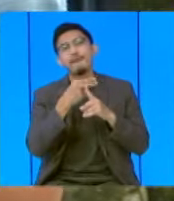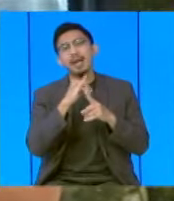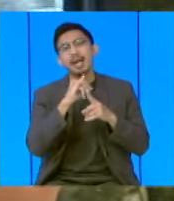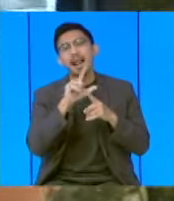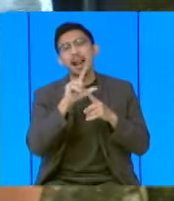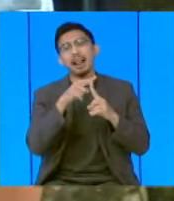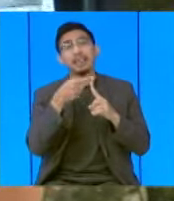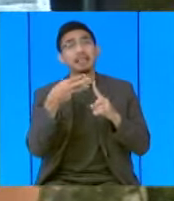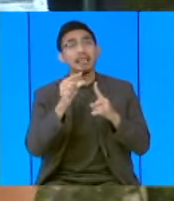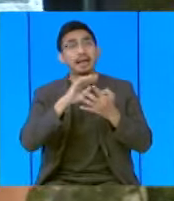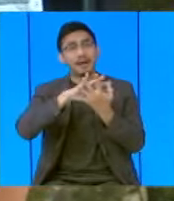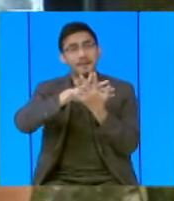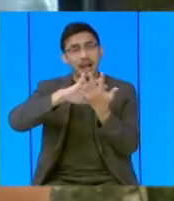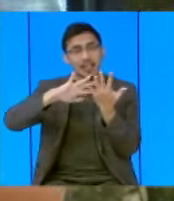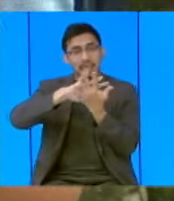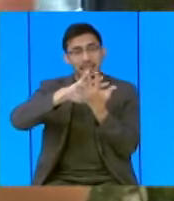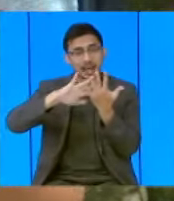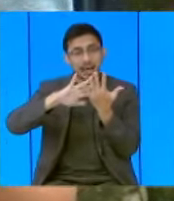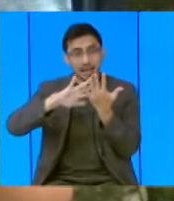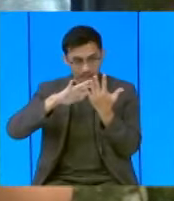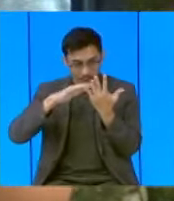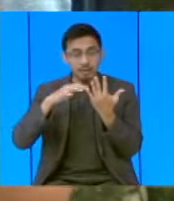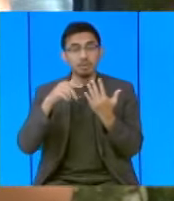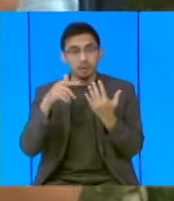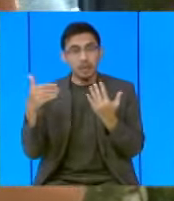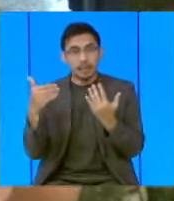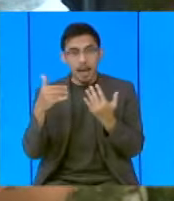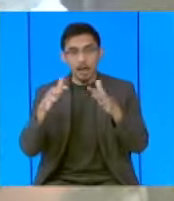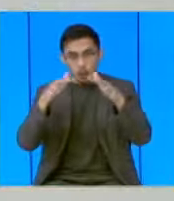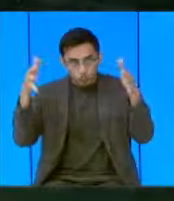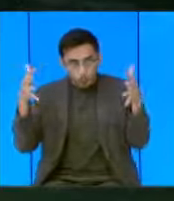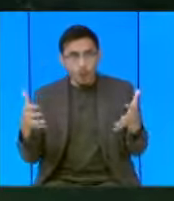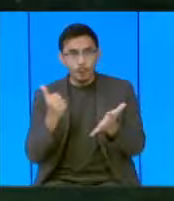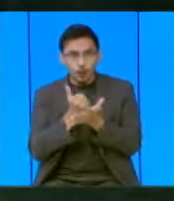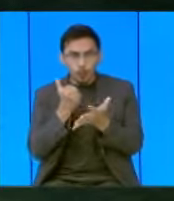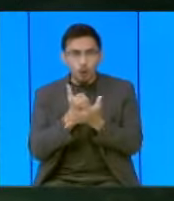itu penting kan untuk memastikan sebelum ikan masuk ke tank utama, itu adalah ikan yang sehat.